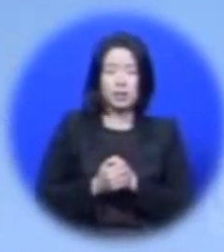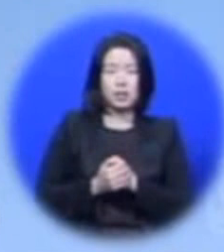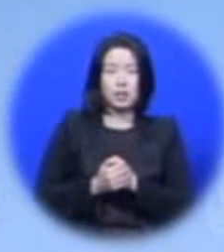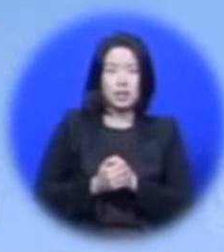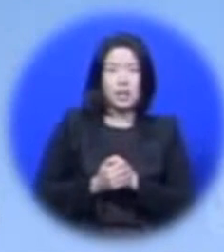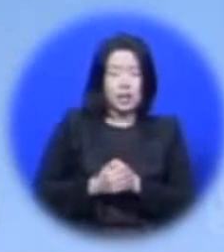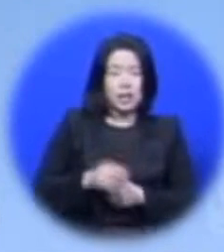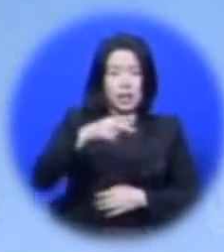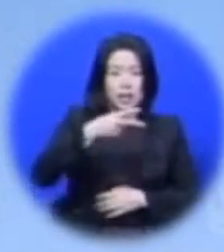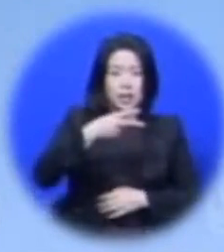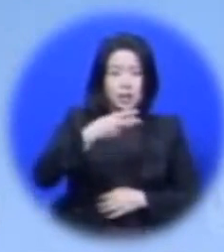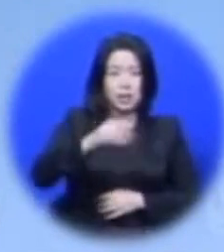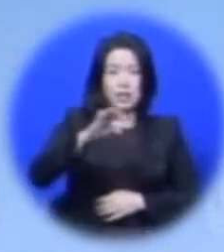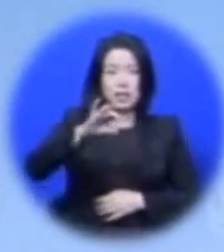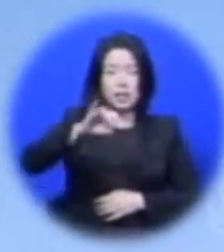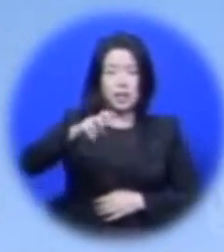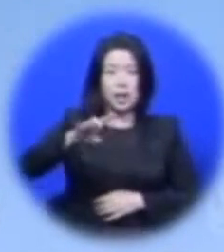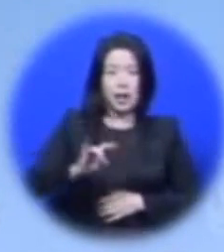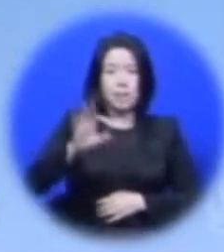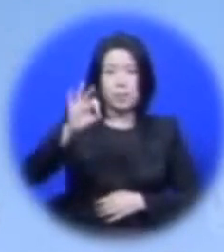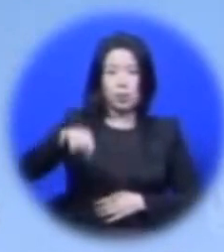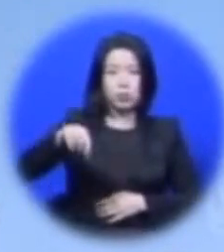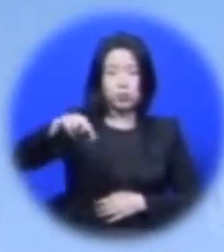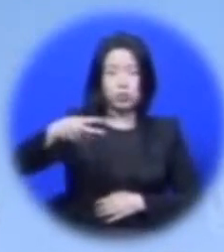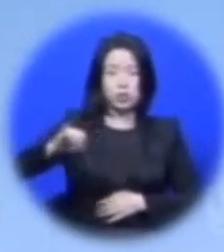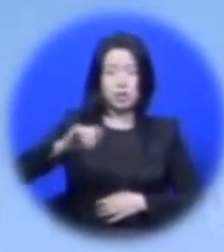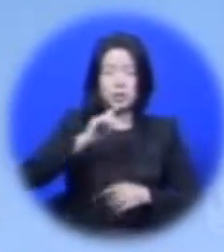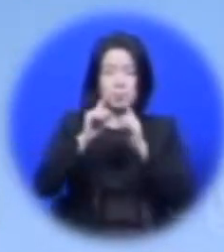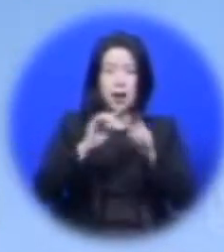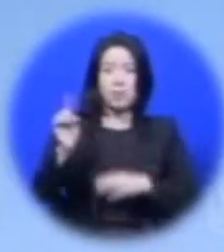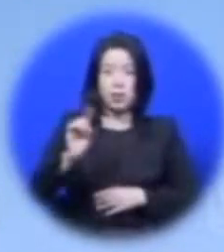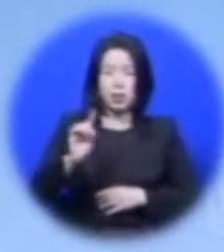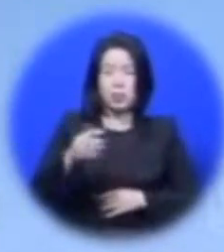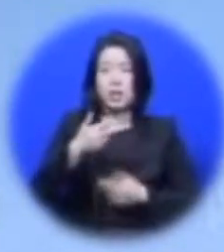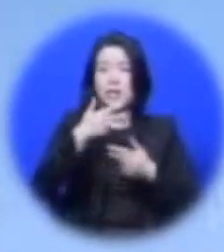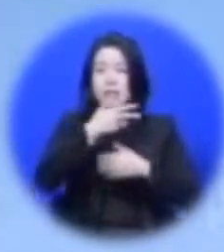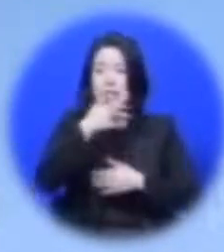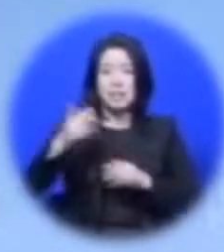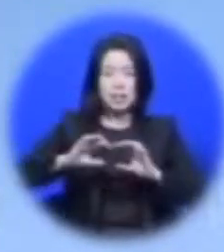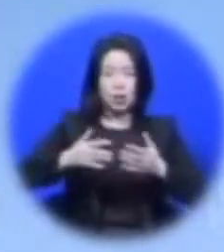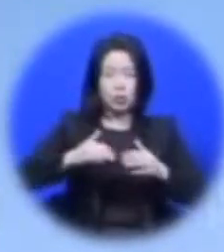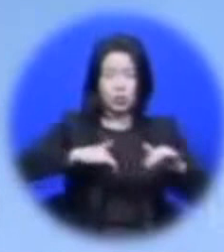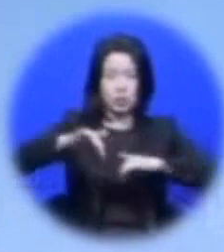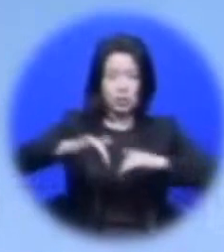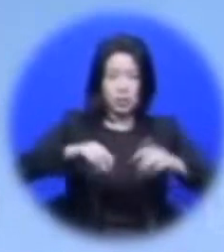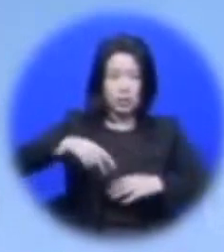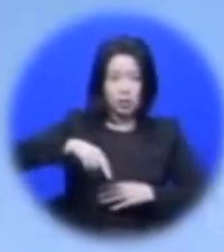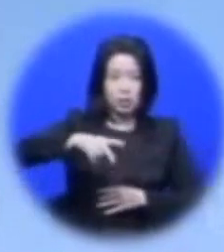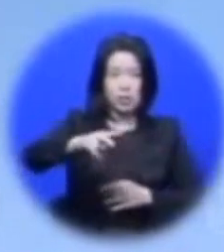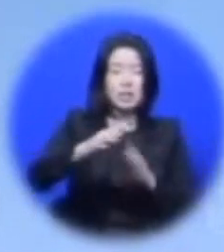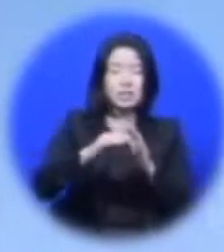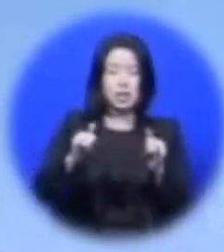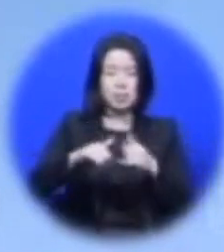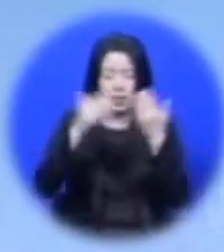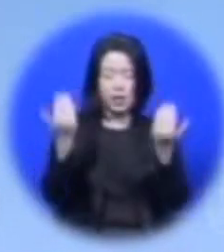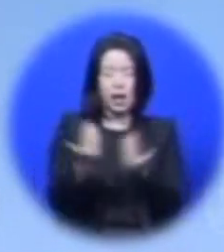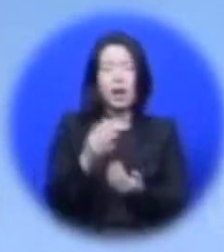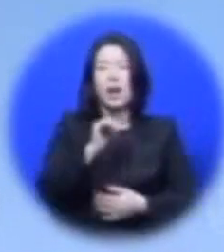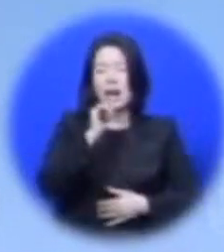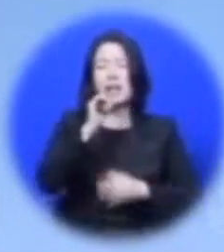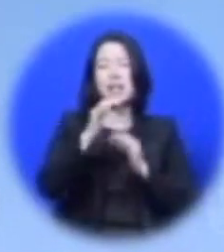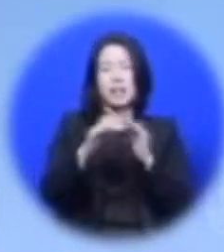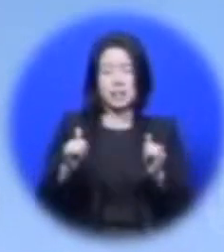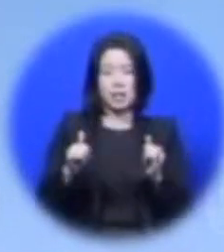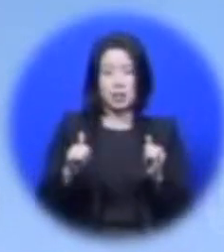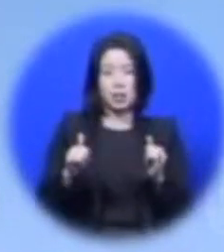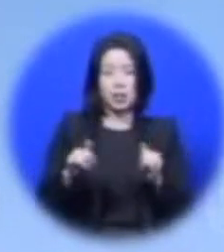D.L. 무디가 그런 이야기를 했습니다. 영국 거리를 걸어 다니는 사람들은 다 가난한 사람들.